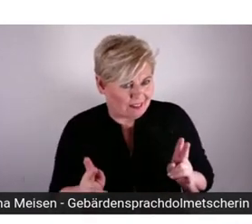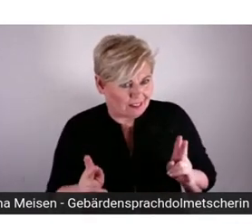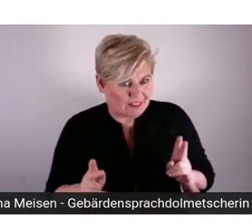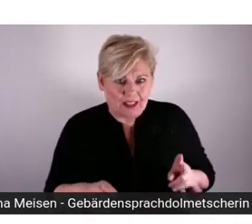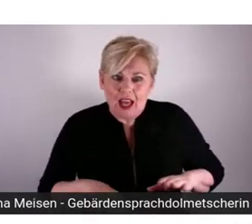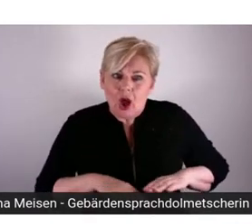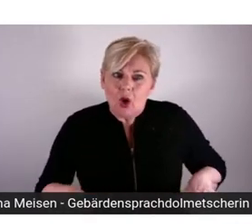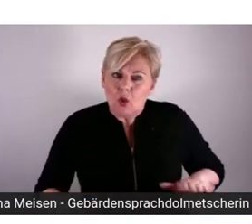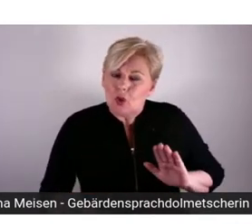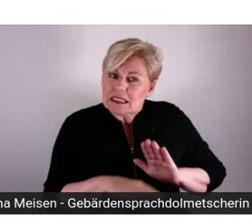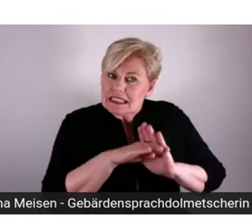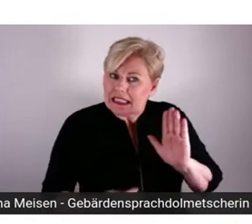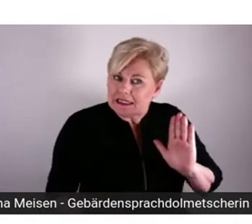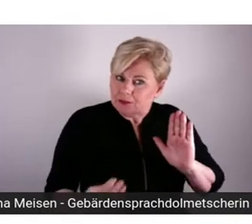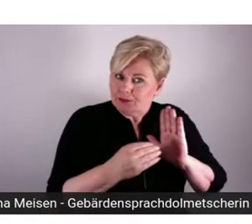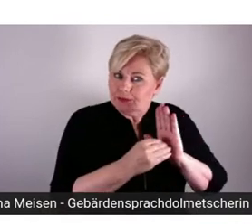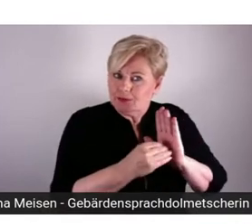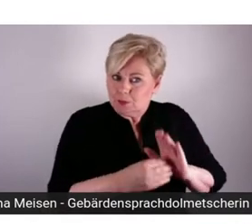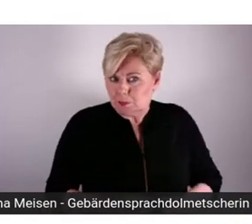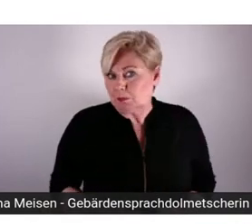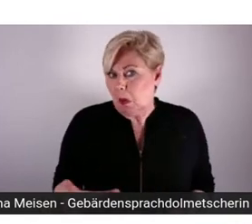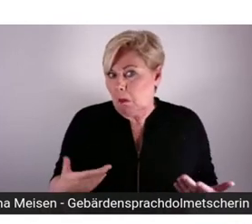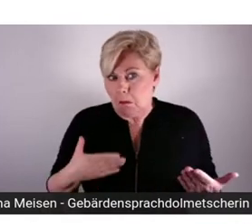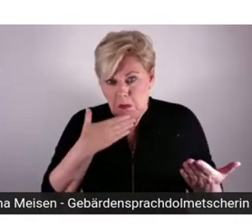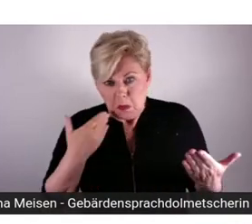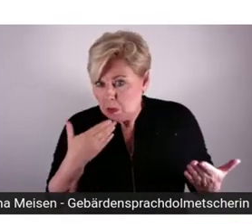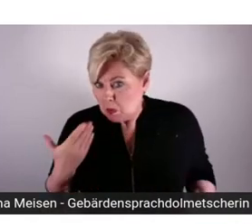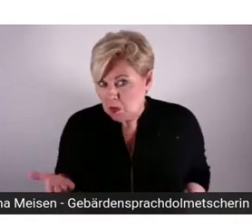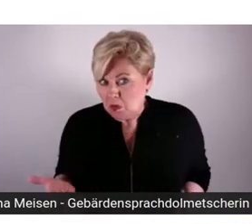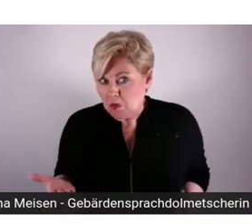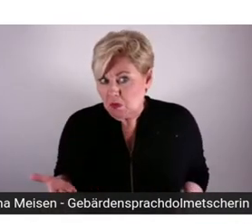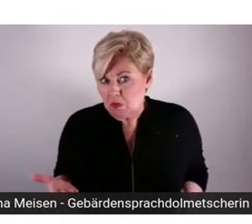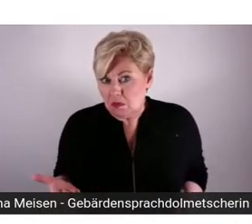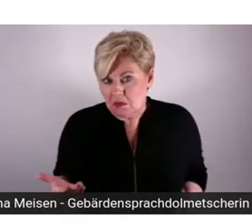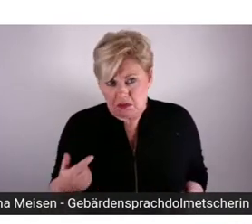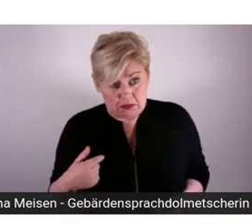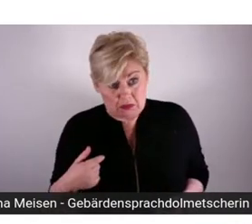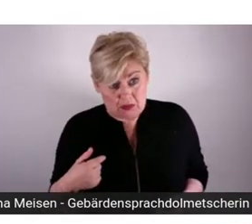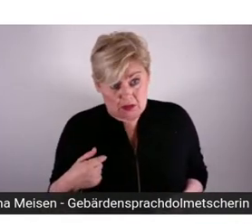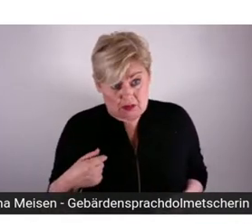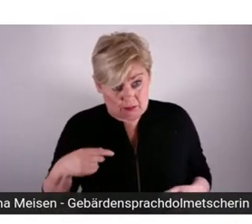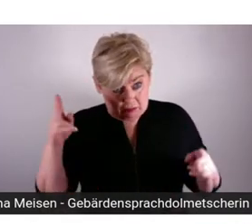Grundgesetz aufzunehmen, die habe ich da nicht gefunden, habe ich nachlässig gelesen.